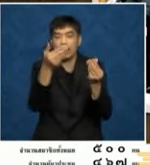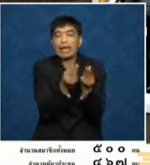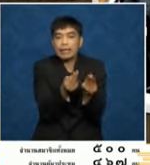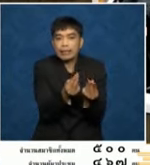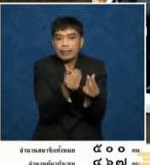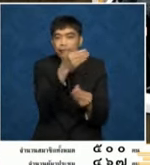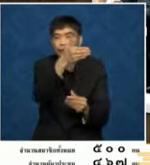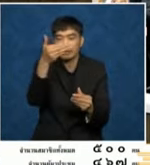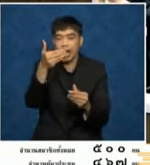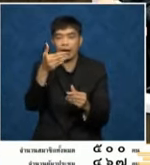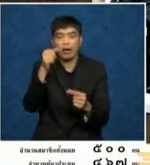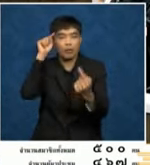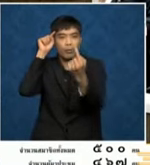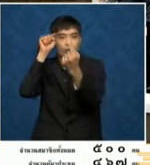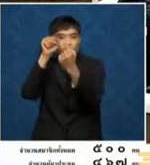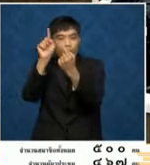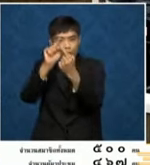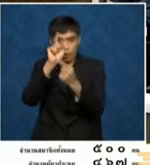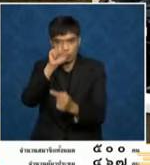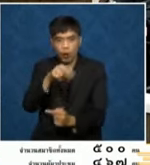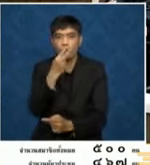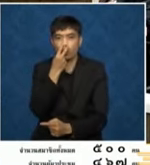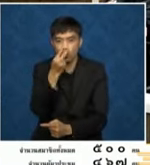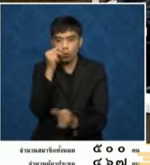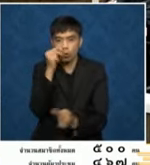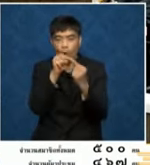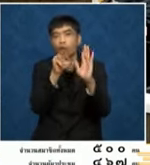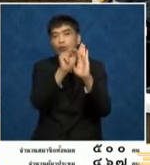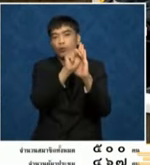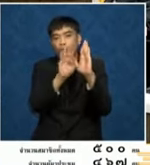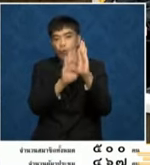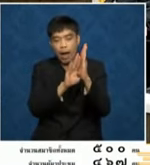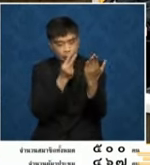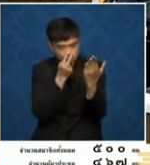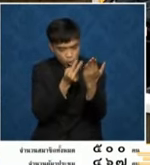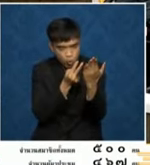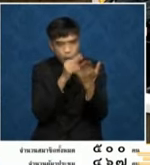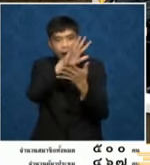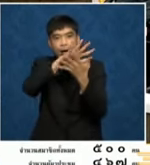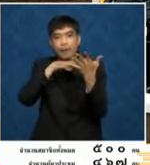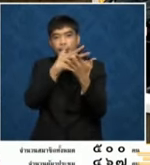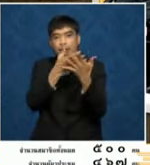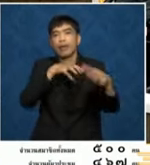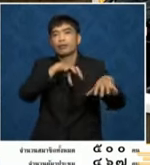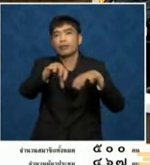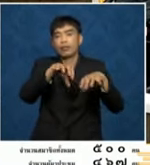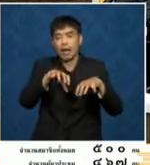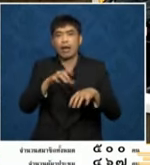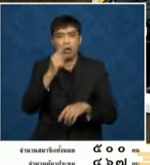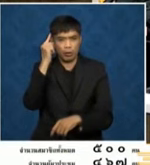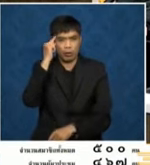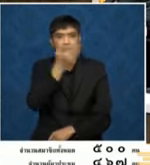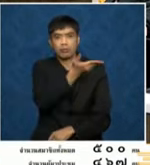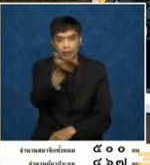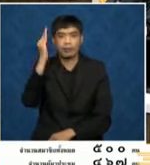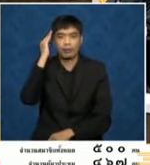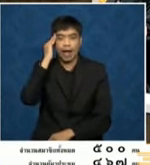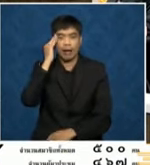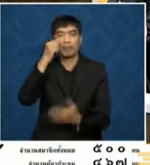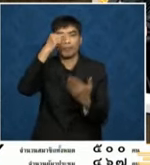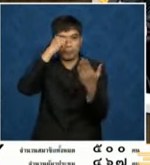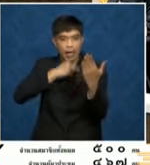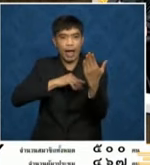ารกิจหลักๆคือการดูเรื่องนโยบายครับท่านประธานเราทราบมาโดยตลอดว่าที่ดินประเทศไทยมีปัญหาครับท่านประธานผ